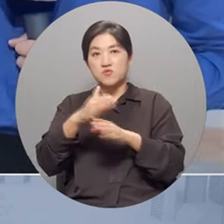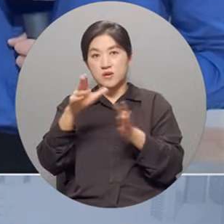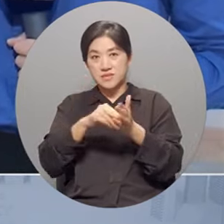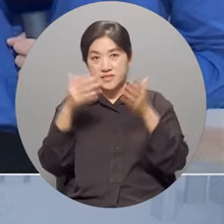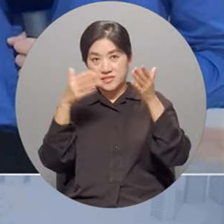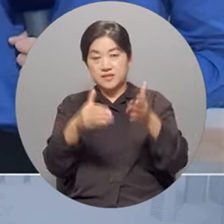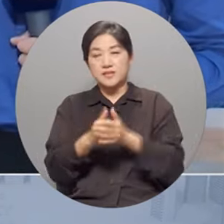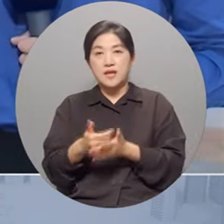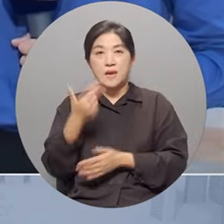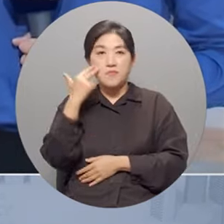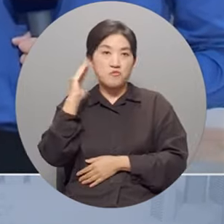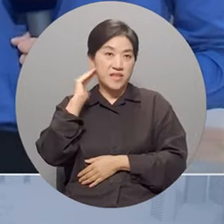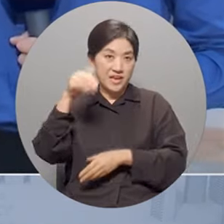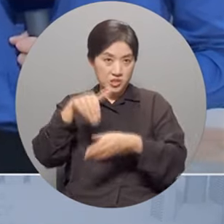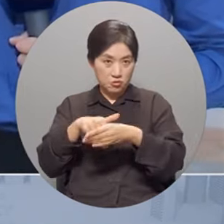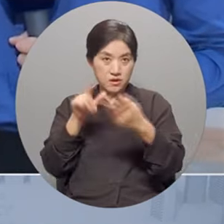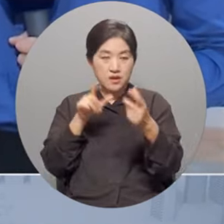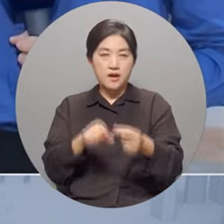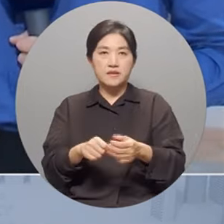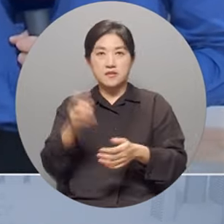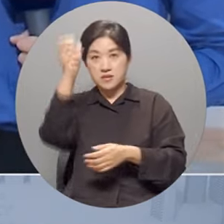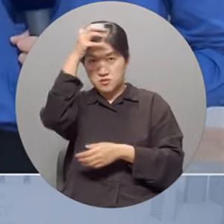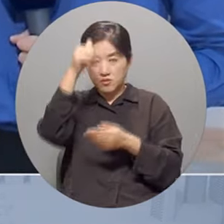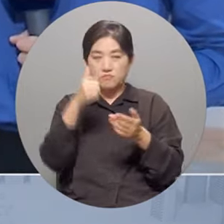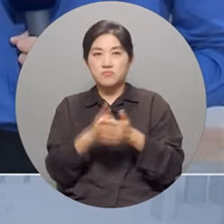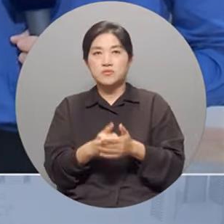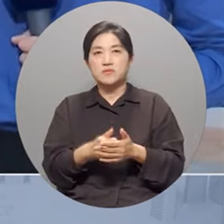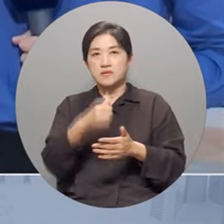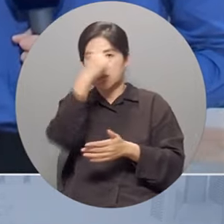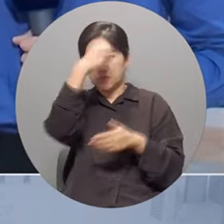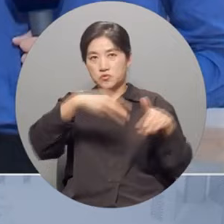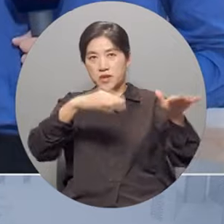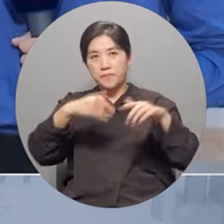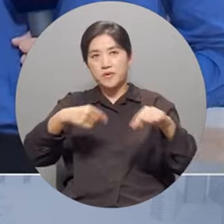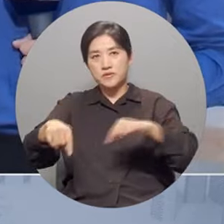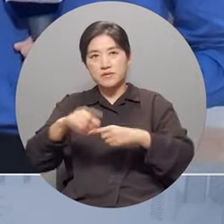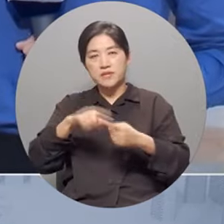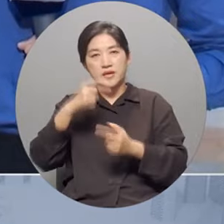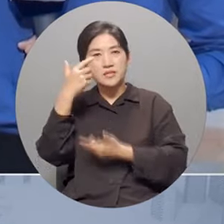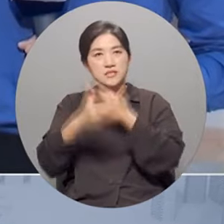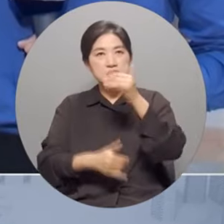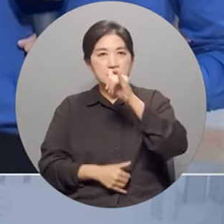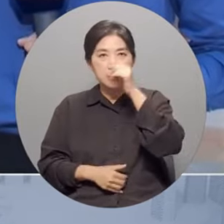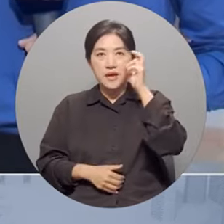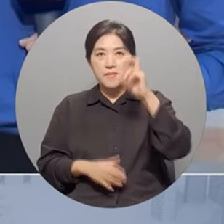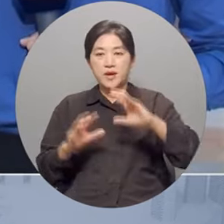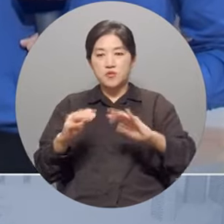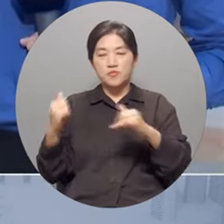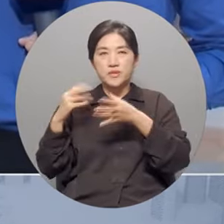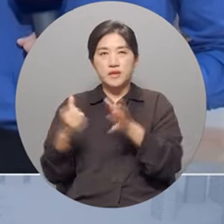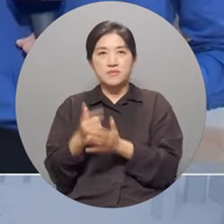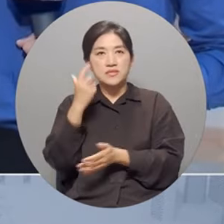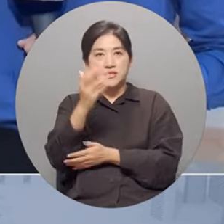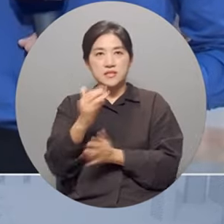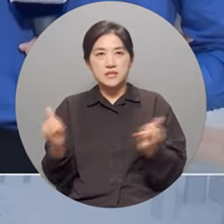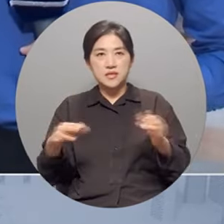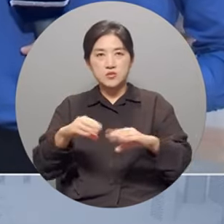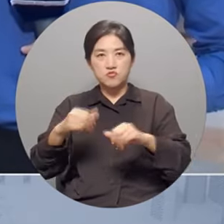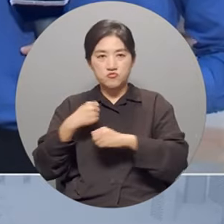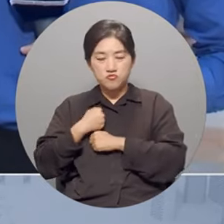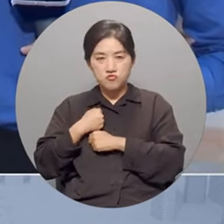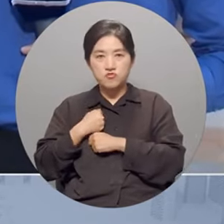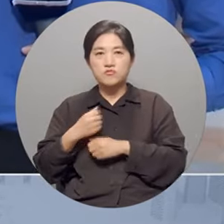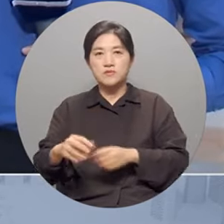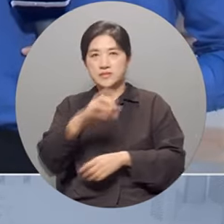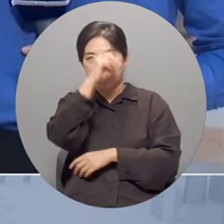임박한 만큼 트럼프 이슈, 인도태평양 전략에 대한 질의도 나올 걸로 보입니다. 국민의힘은 질의자로 육군 장군